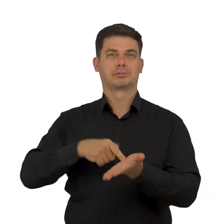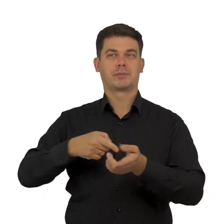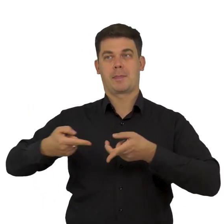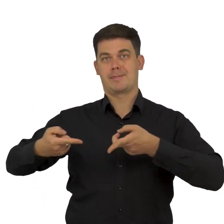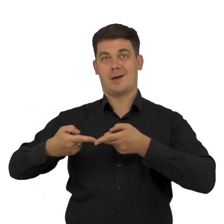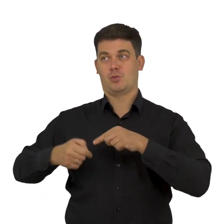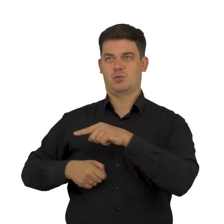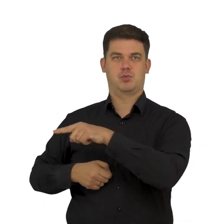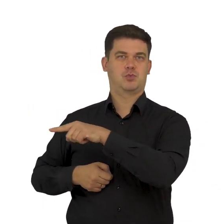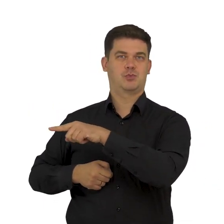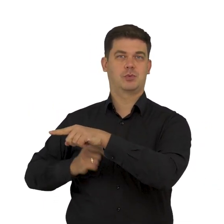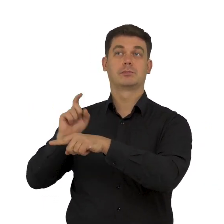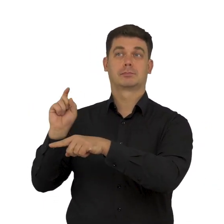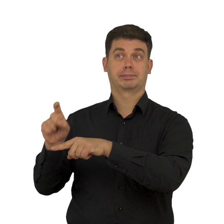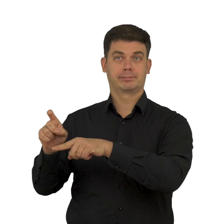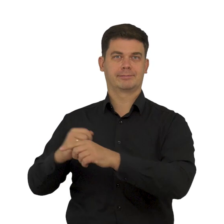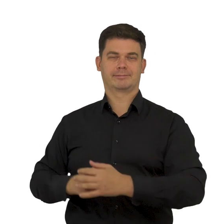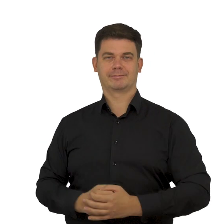w prawym dolnym rogu.